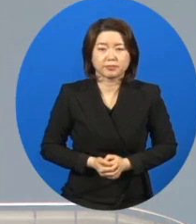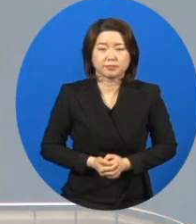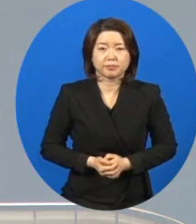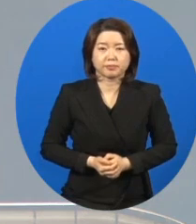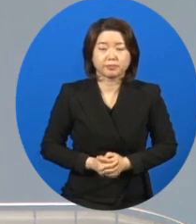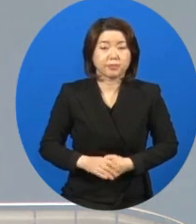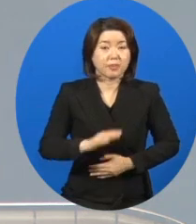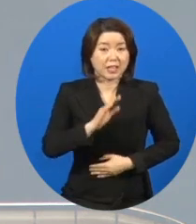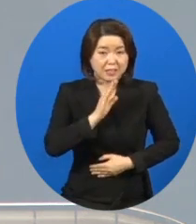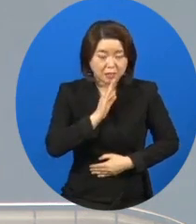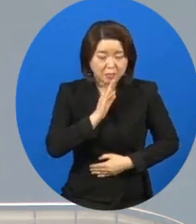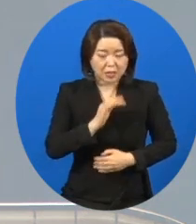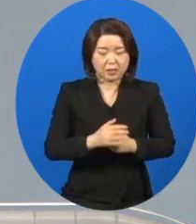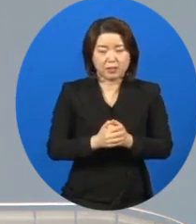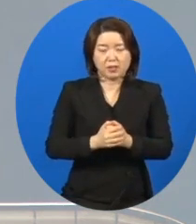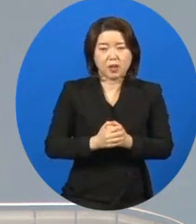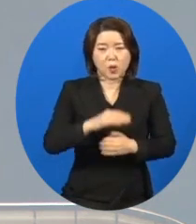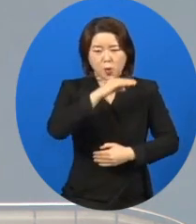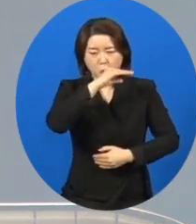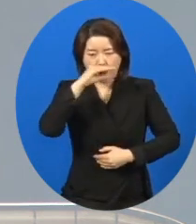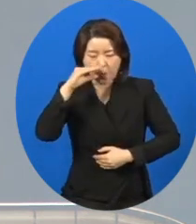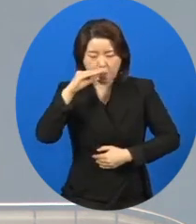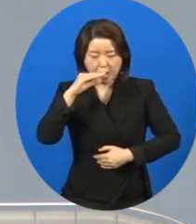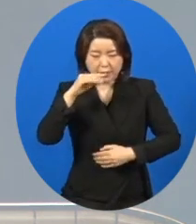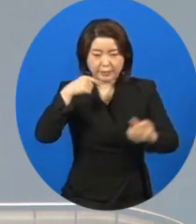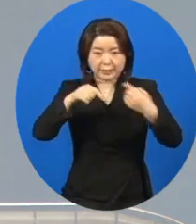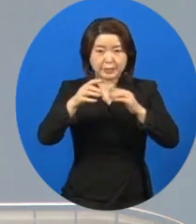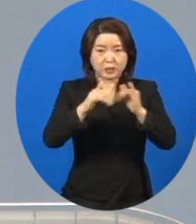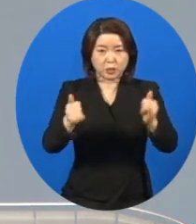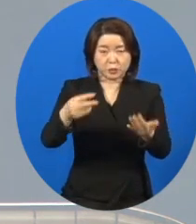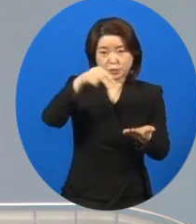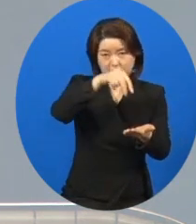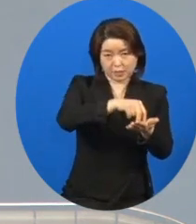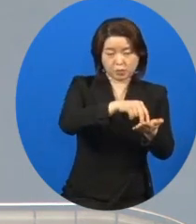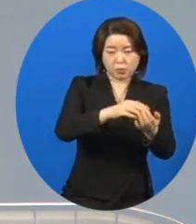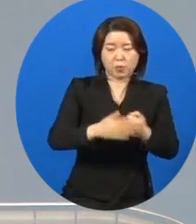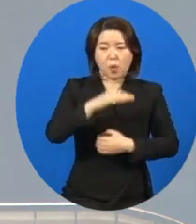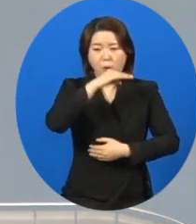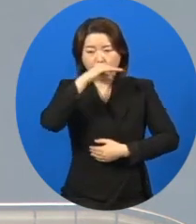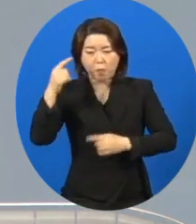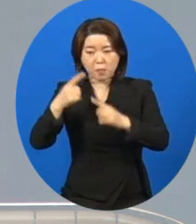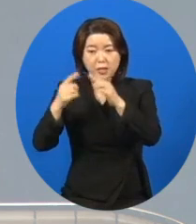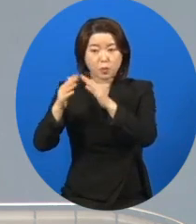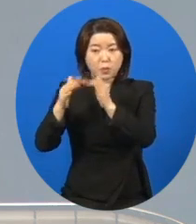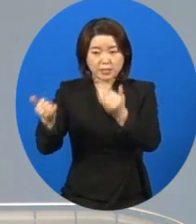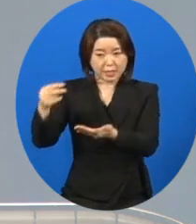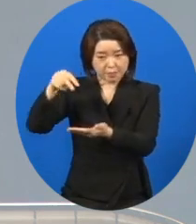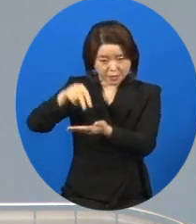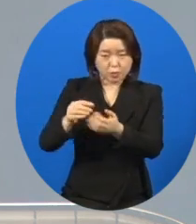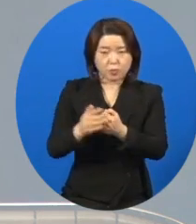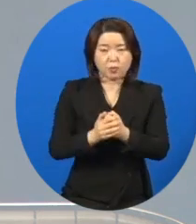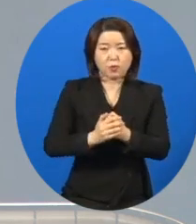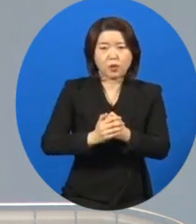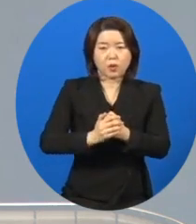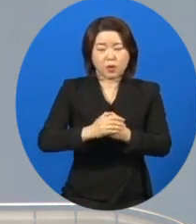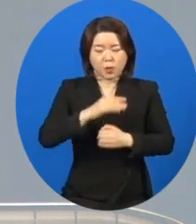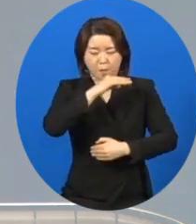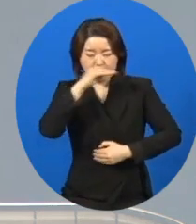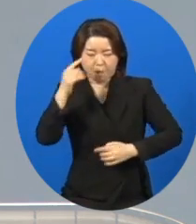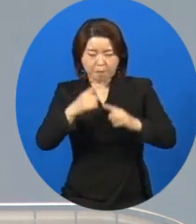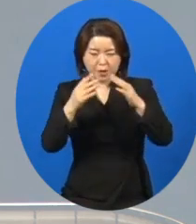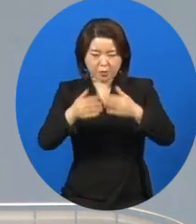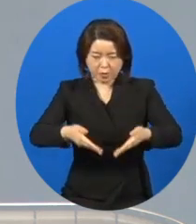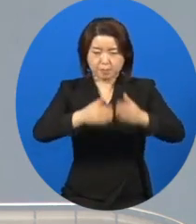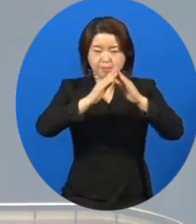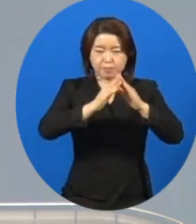모양입니다. 정말 진정한 올바른 지도자를 세우고 올바른 교인들을 세우고 교회를 올바로 세우시려는